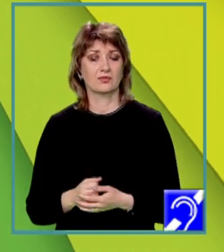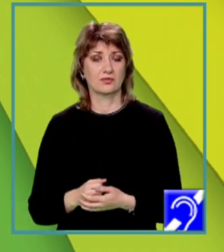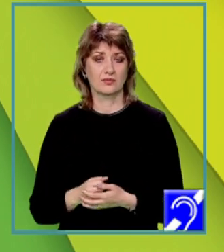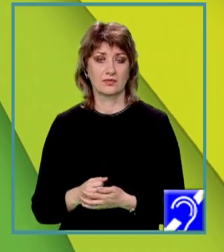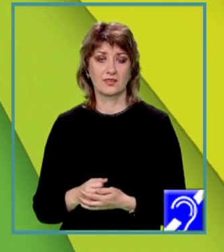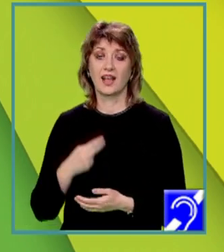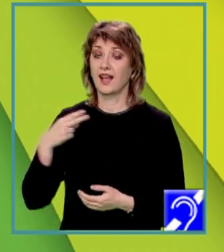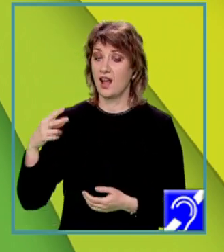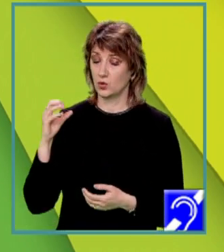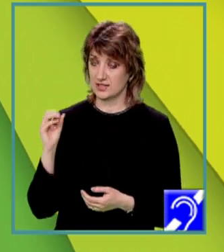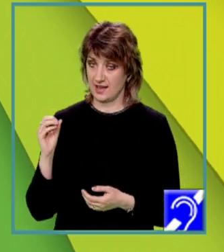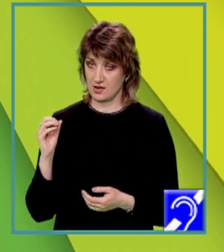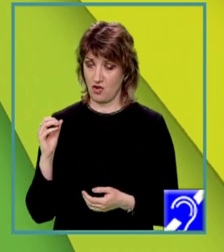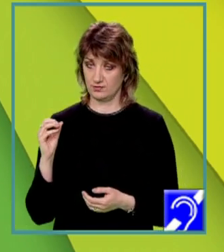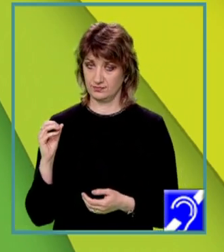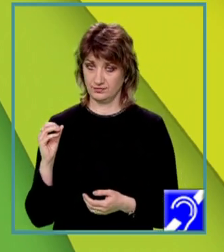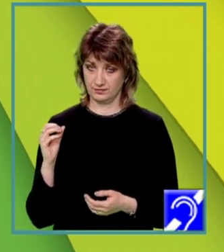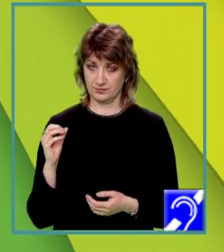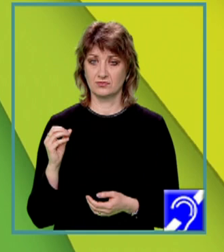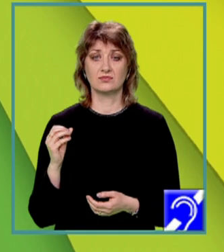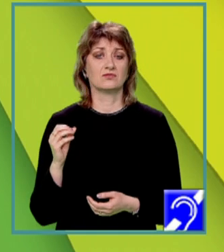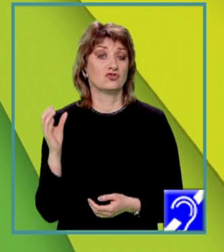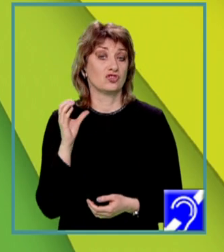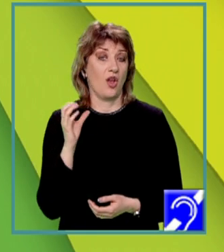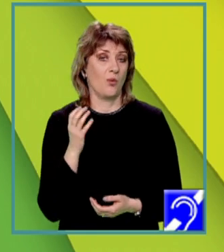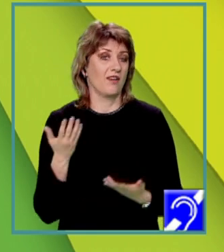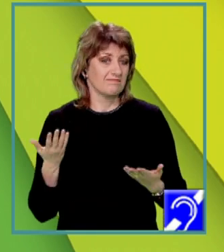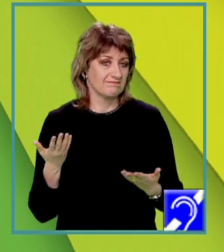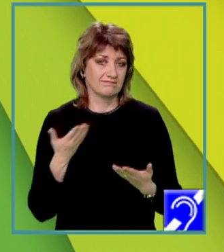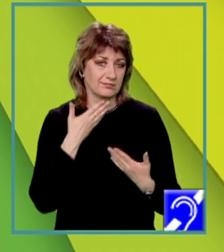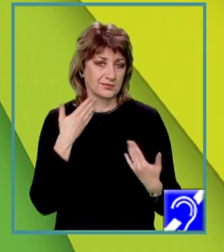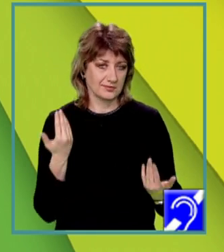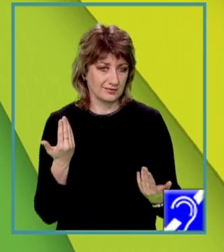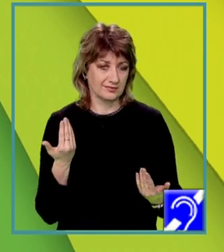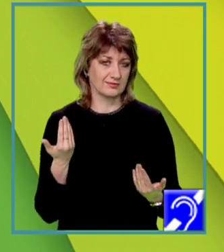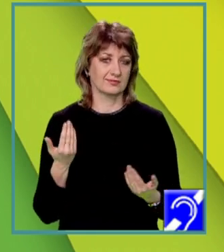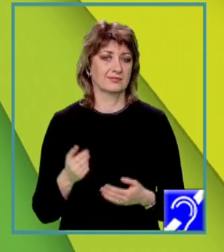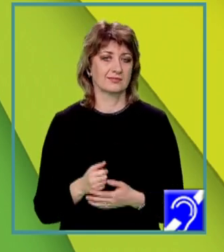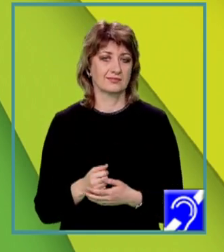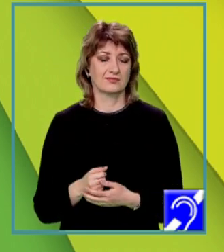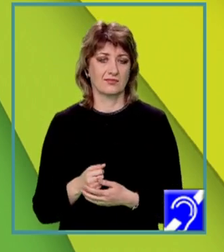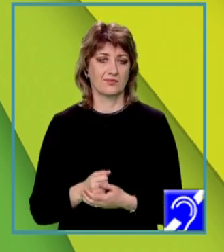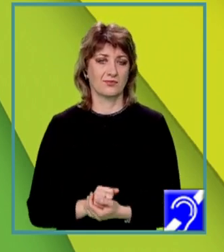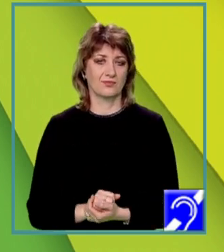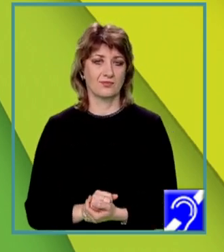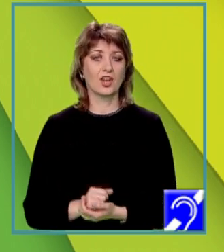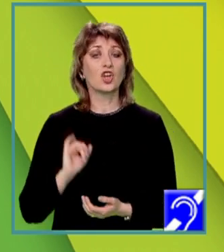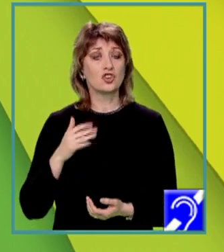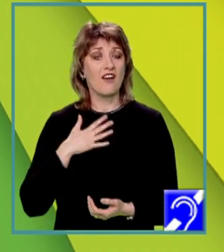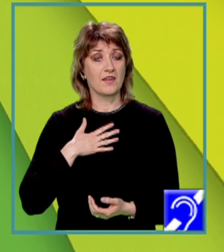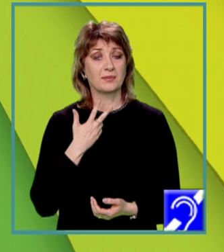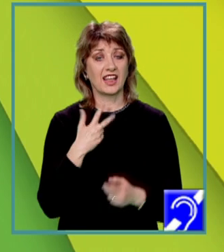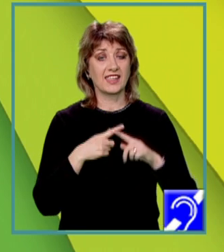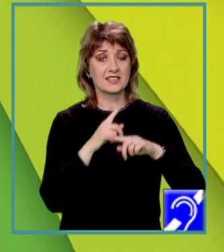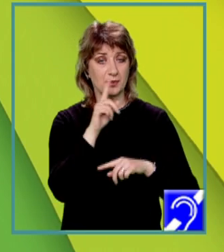este egal cu zero în care ce îl ajut ca termenul liber este nul ce avem 3 x